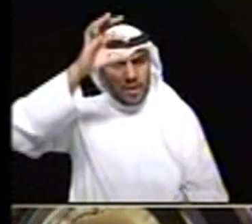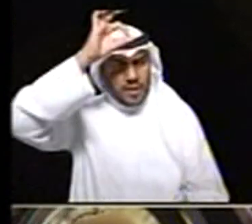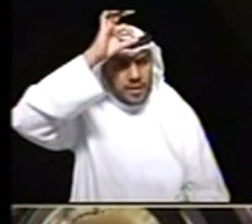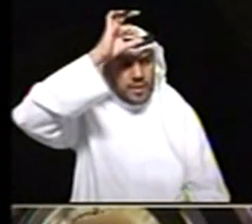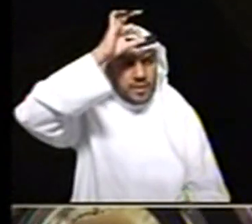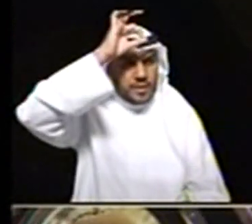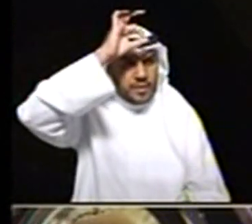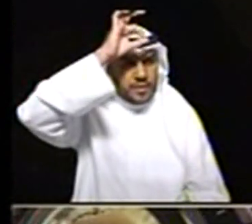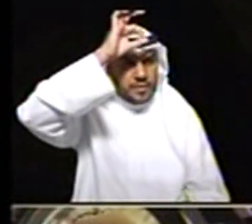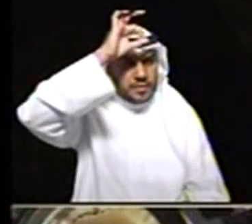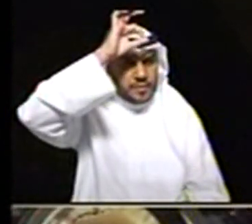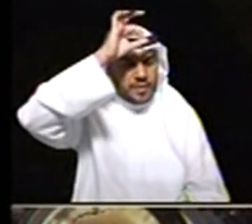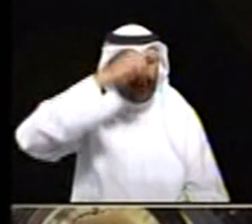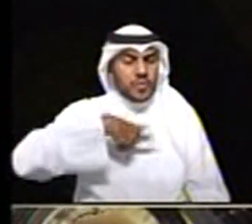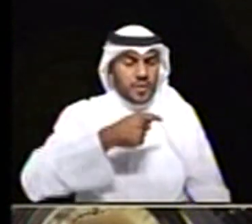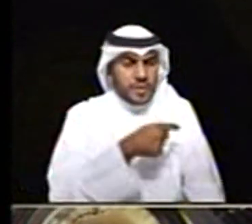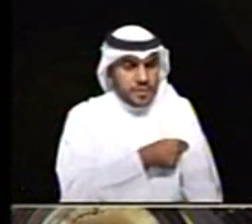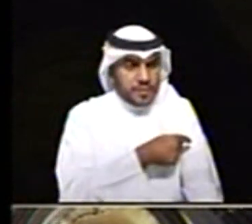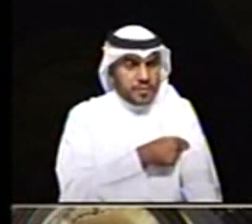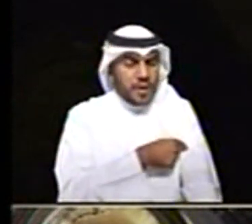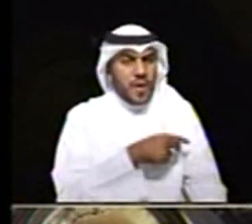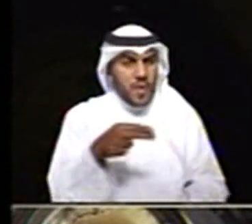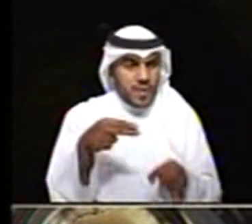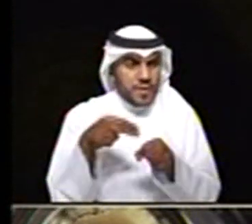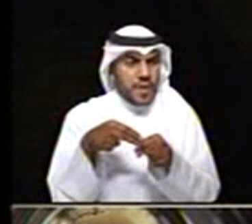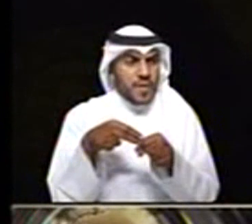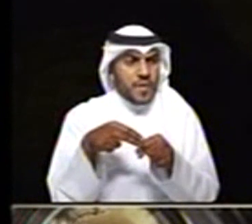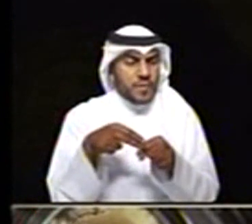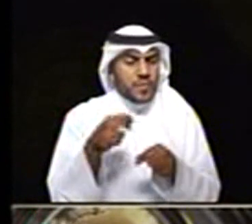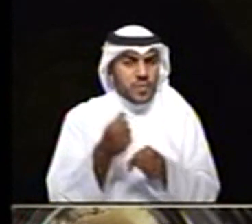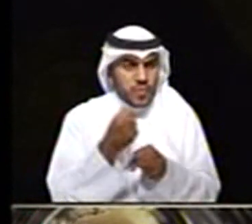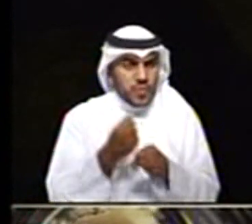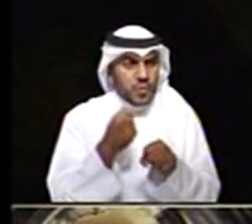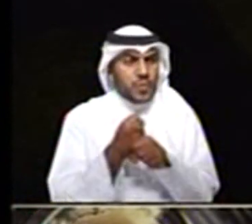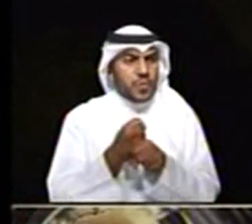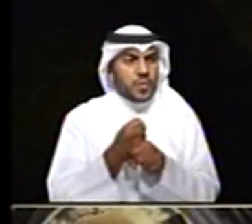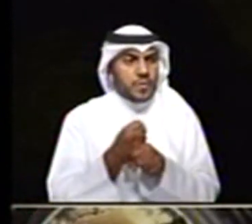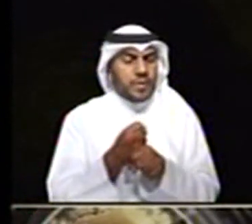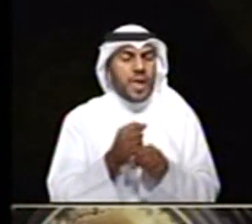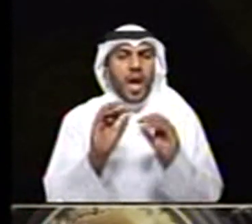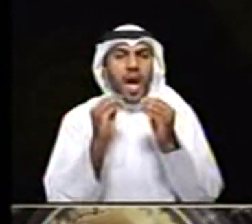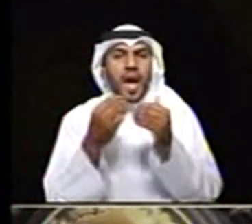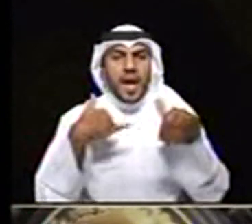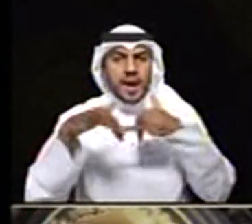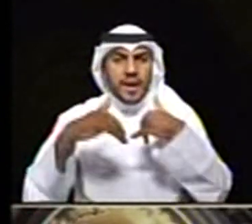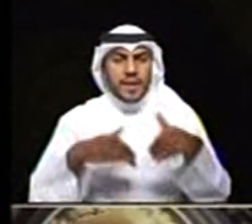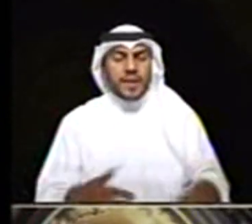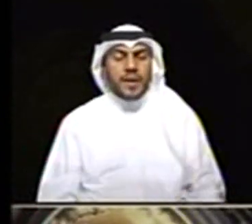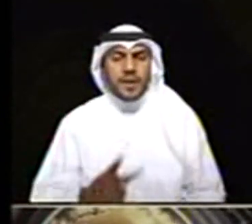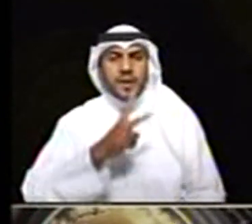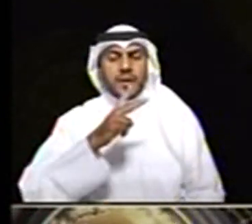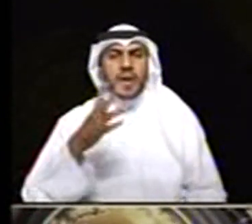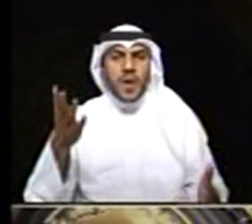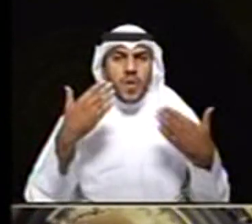من وزارة الصحة، من النفط، من الأشغال، الهيئة العامة للطرق، الأرصاد الجوية،